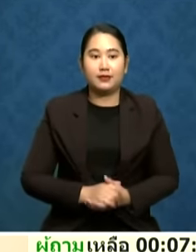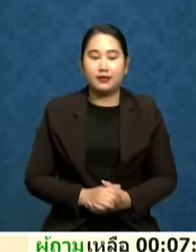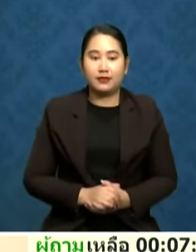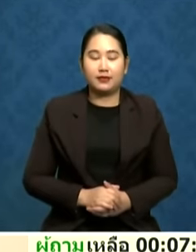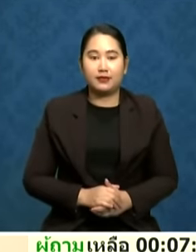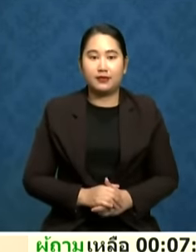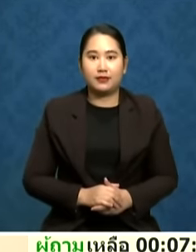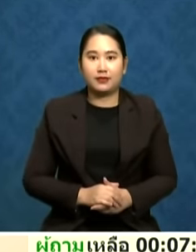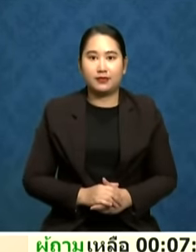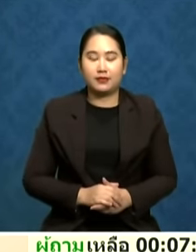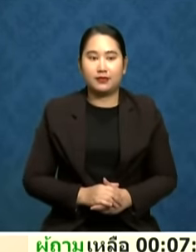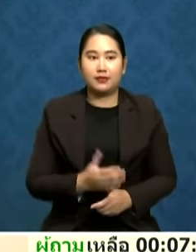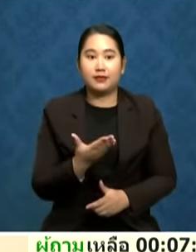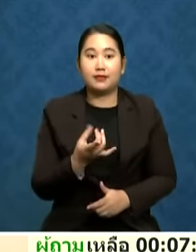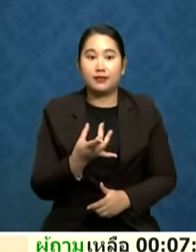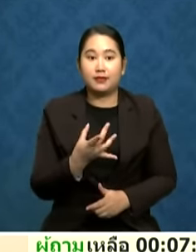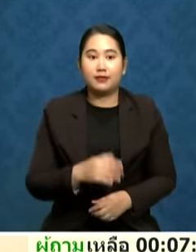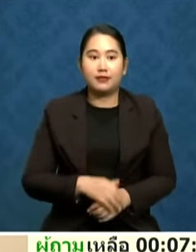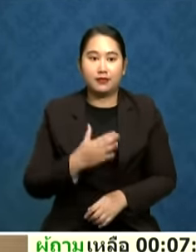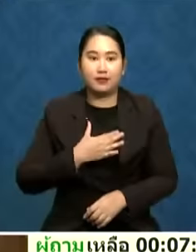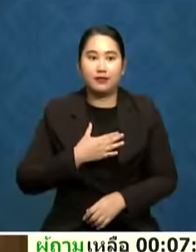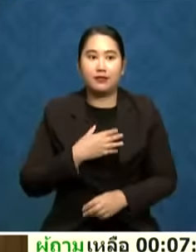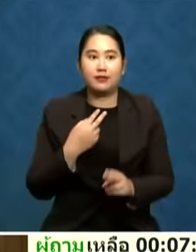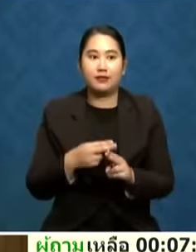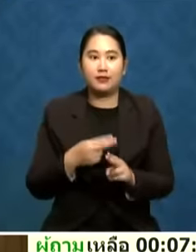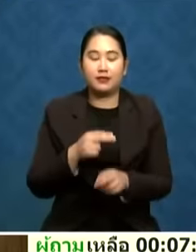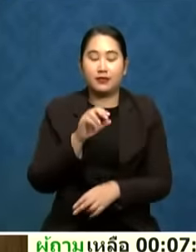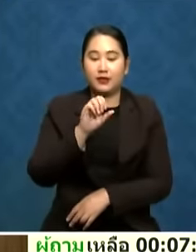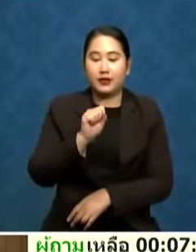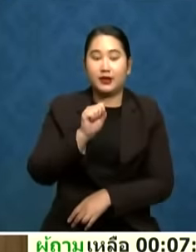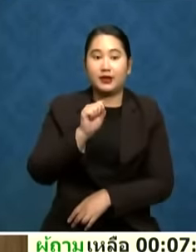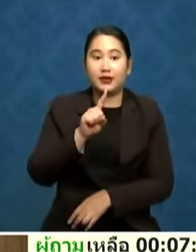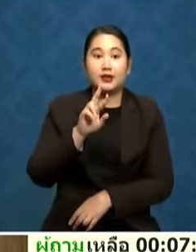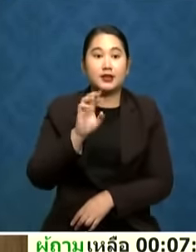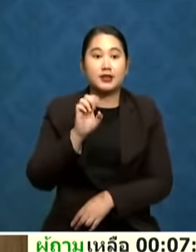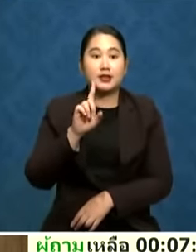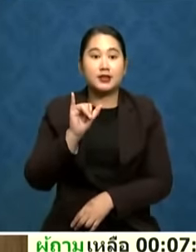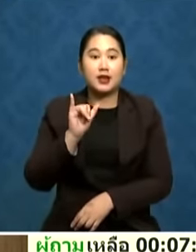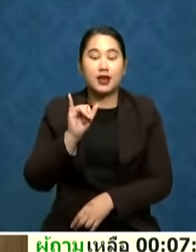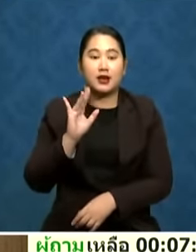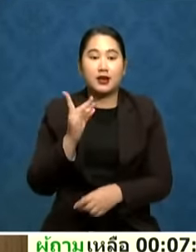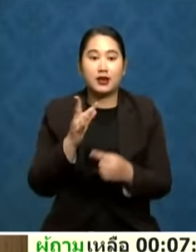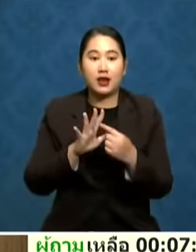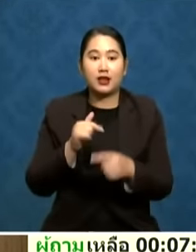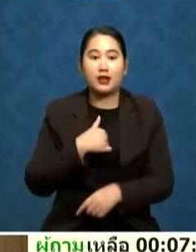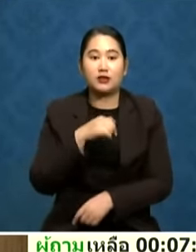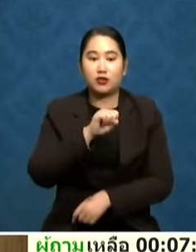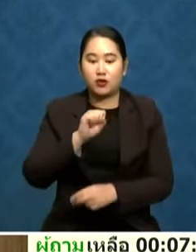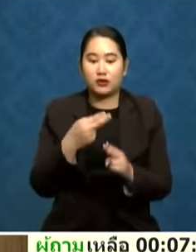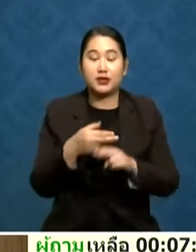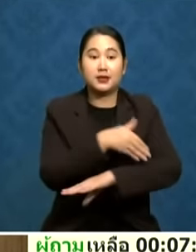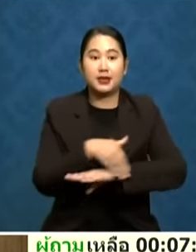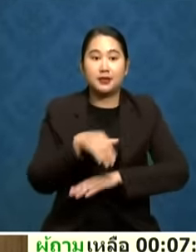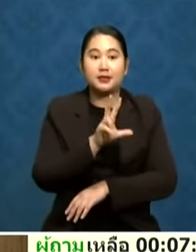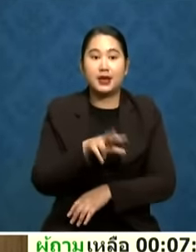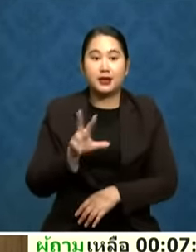บท่านมาทานคะ เรื่องอะไรครัดฉัทัประแทศ หญิงสียาดา ปาริมาพันสมาชิสภาพูดแนละสะดอน แบบญชีรายชื่อัก